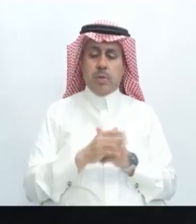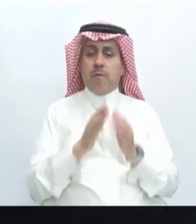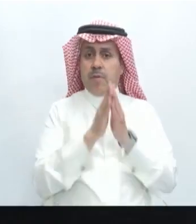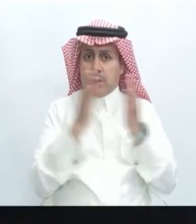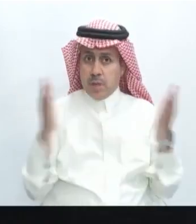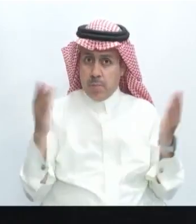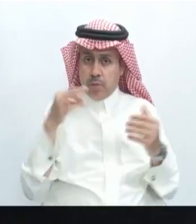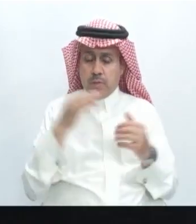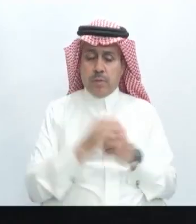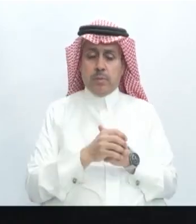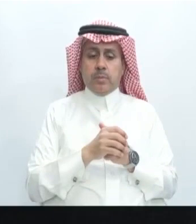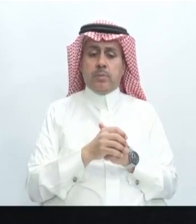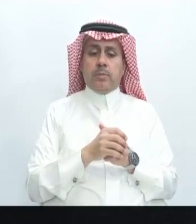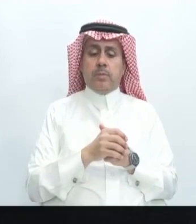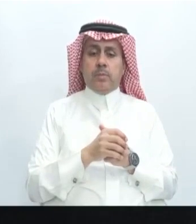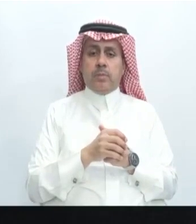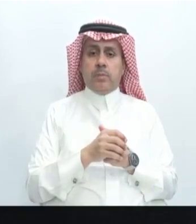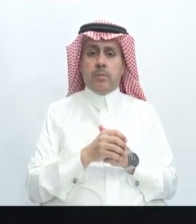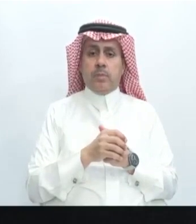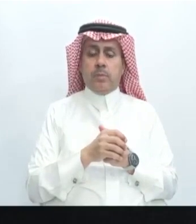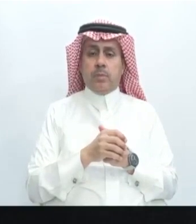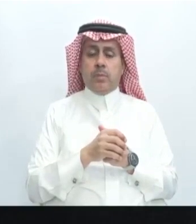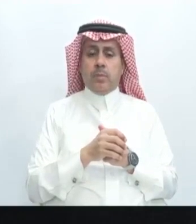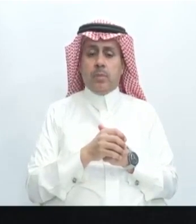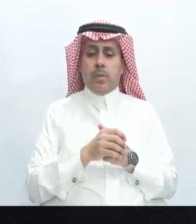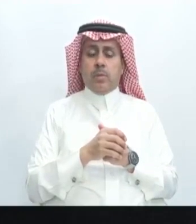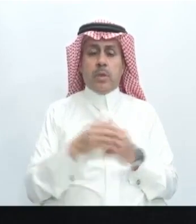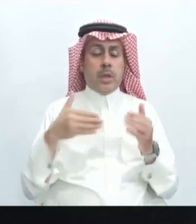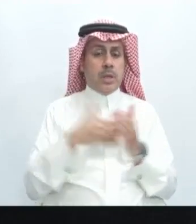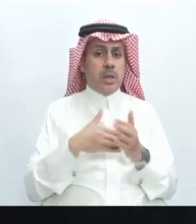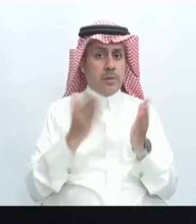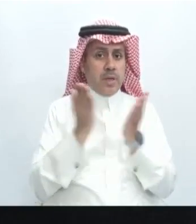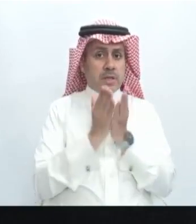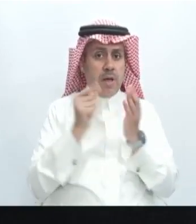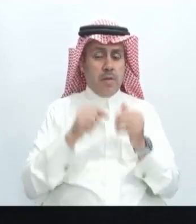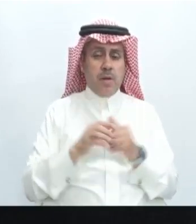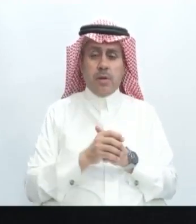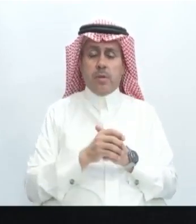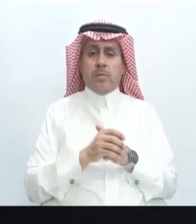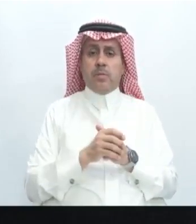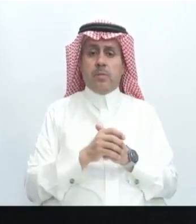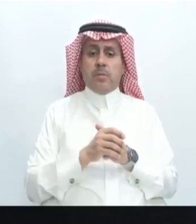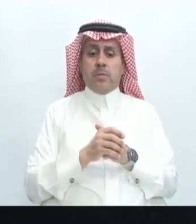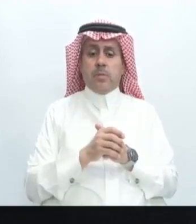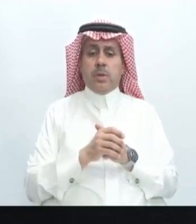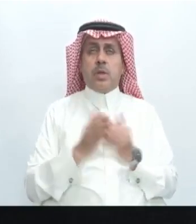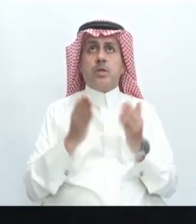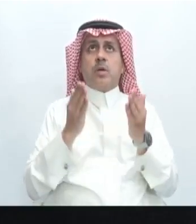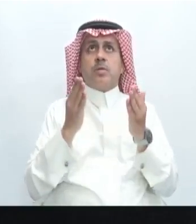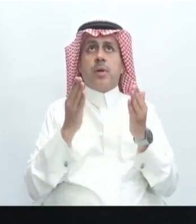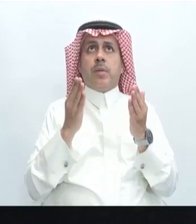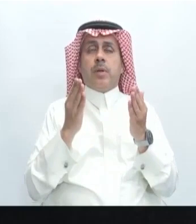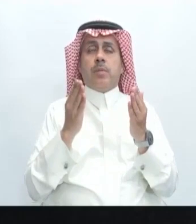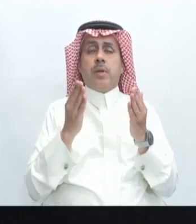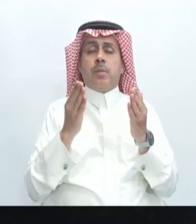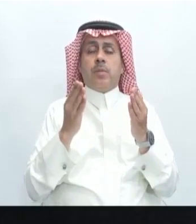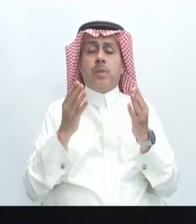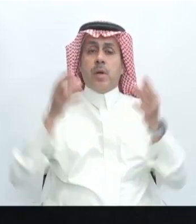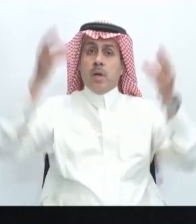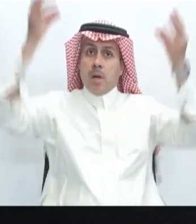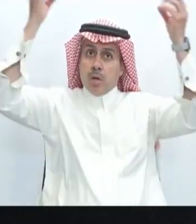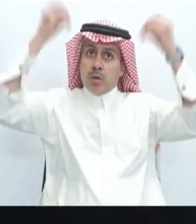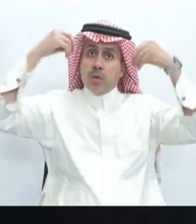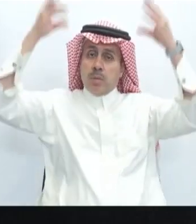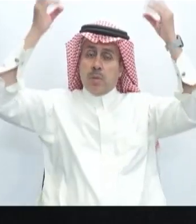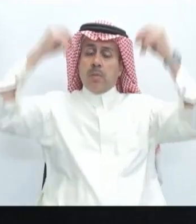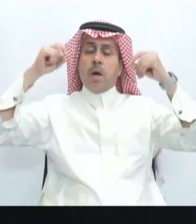او في الدفتر على حسب ما يمدي لك الاستاذ وبذلك نكون انتهينا من درسنا في هذا اليوم نسال الله عز وجل بمنه وكرمه